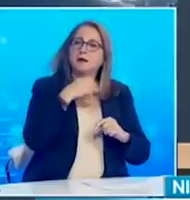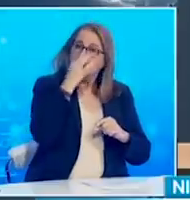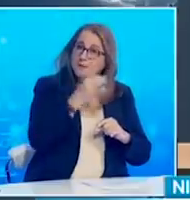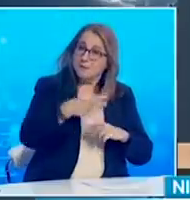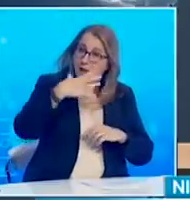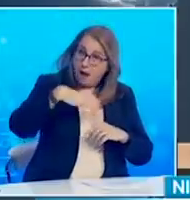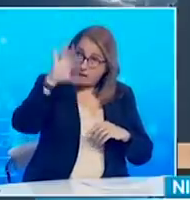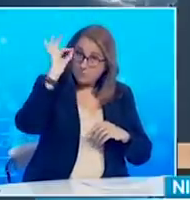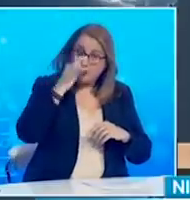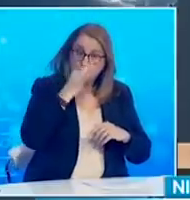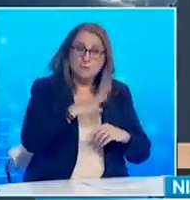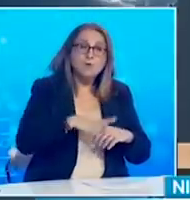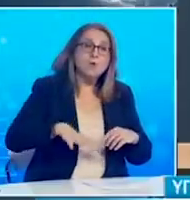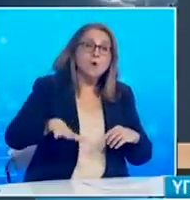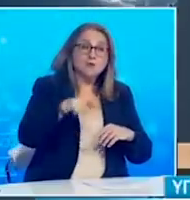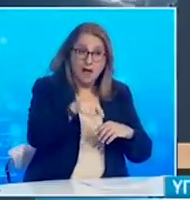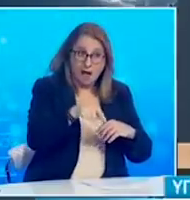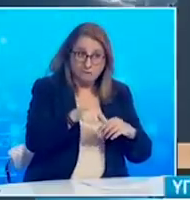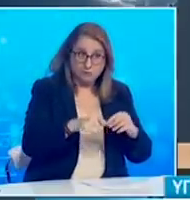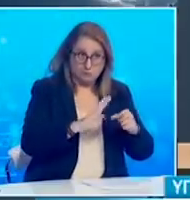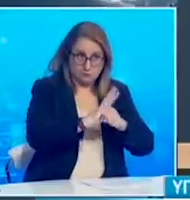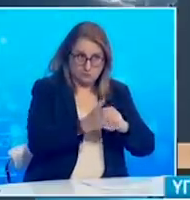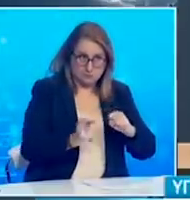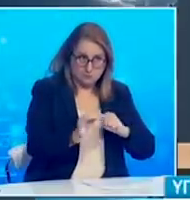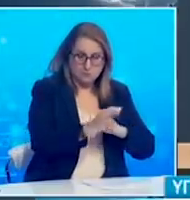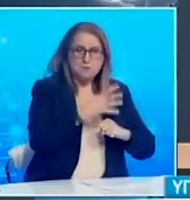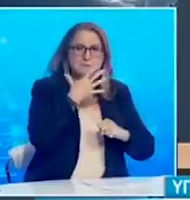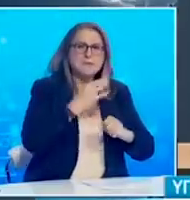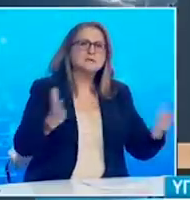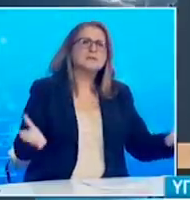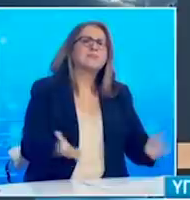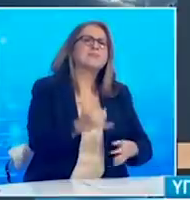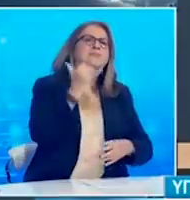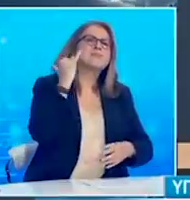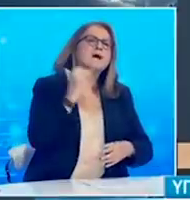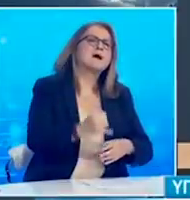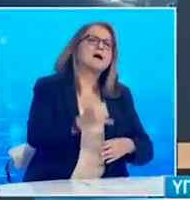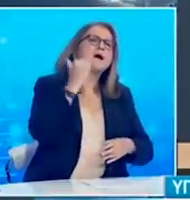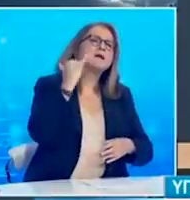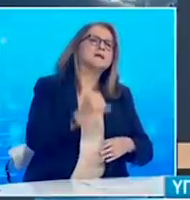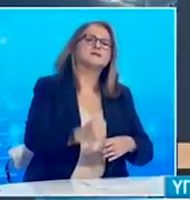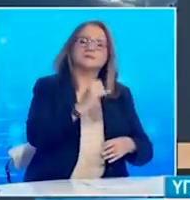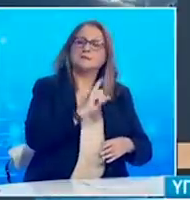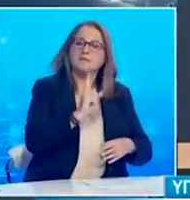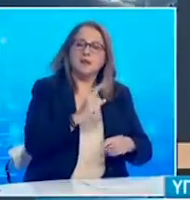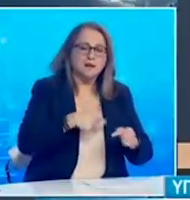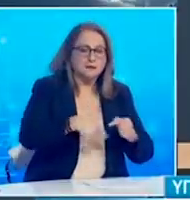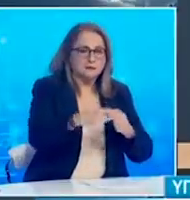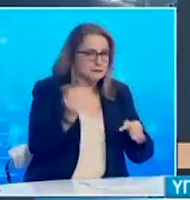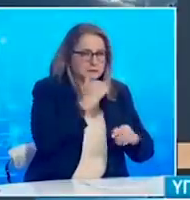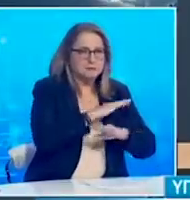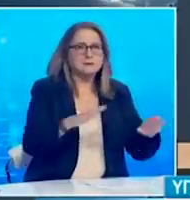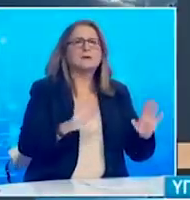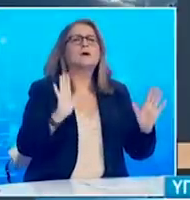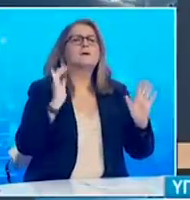ότι η αντιμετώπιση της πανδημίας είναι μαραθώνιος, όχι αγώνας ταχύτητας. Παρά την κατανοητή κούραση, πρέπει να συνεχίσουμε να τηρούμε τα μέτρα,